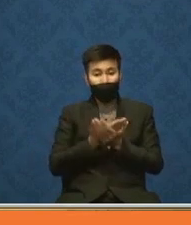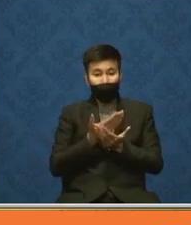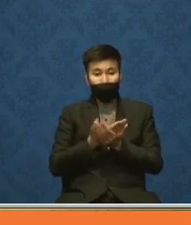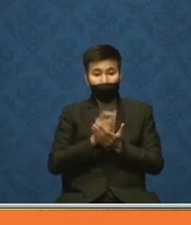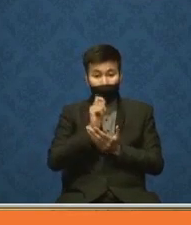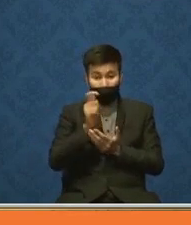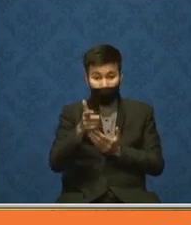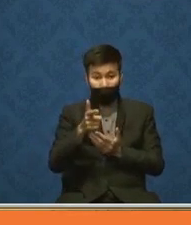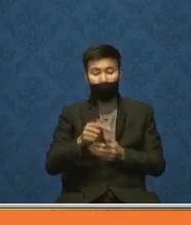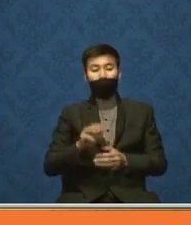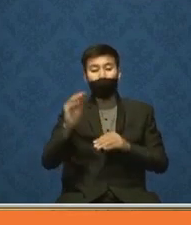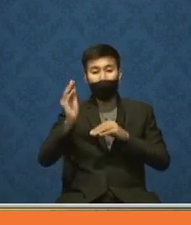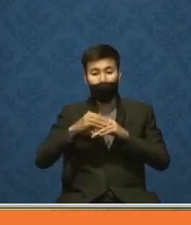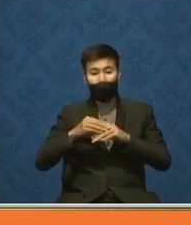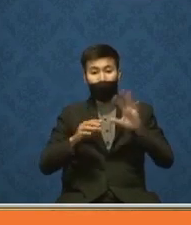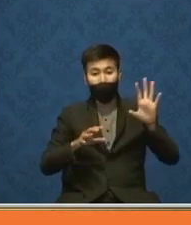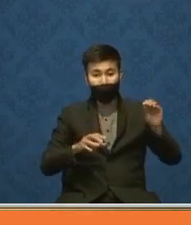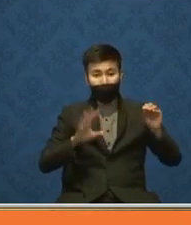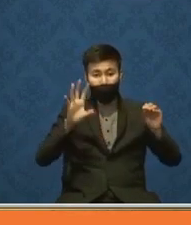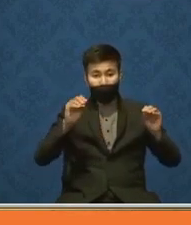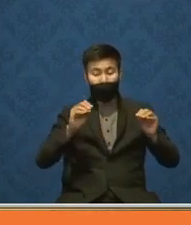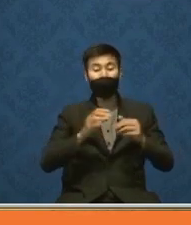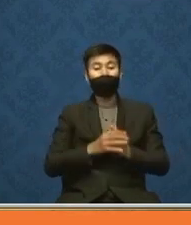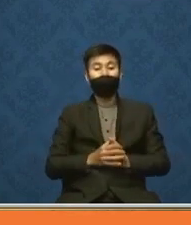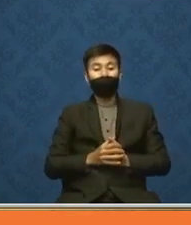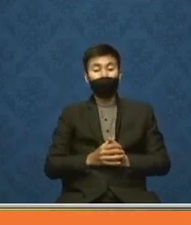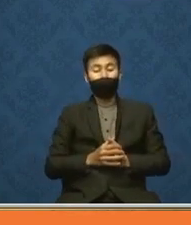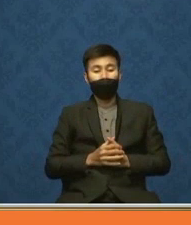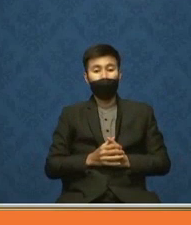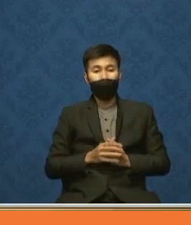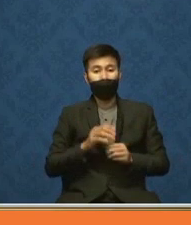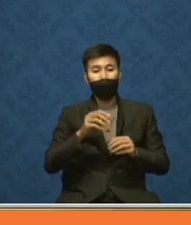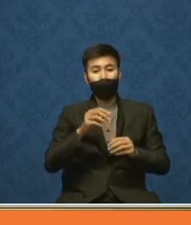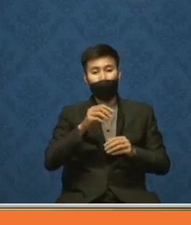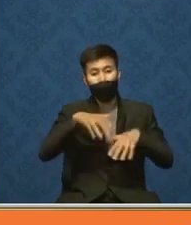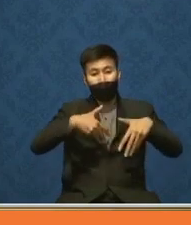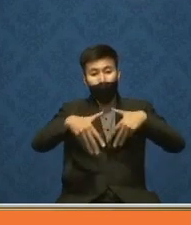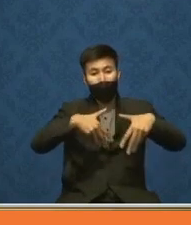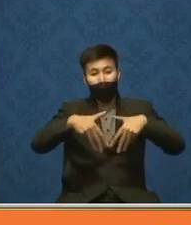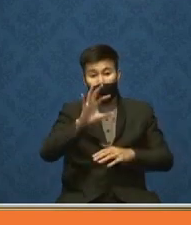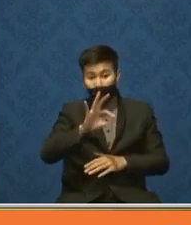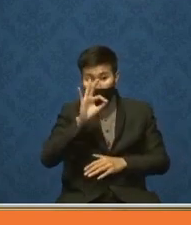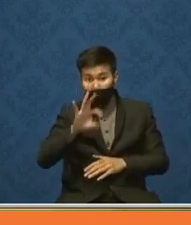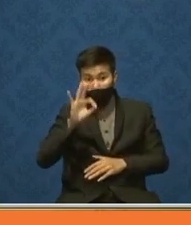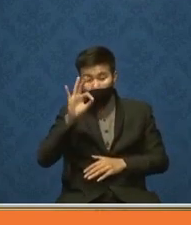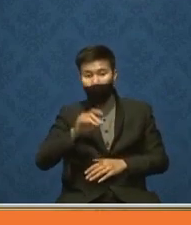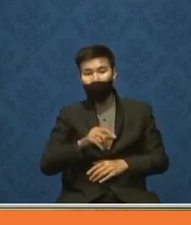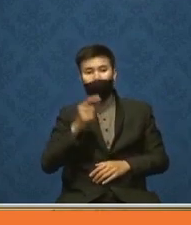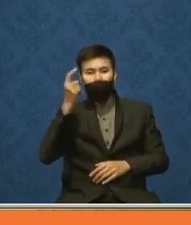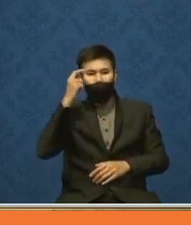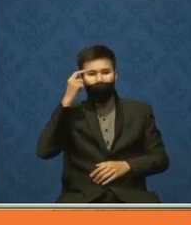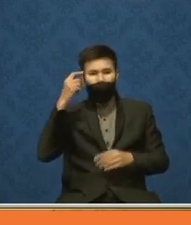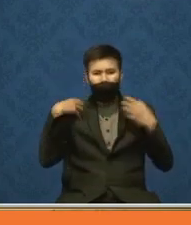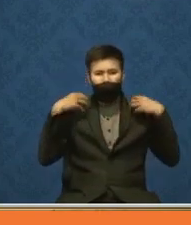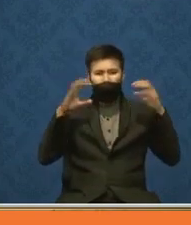างต้องเพิ่มขึ้นเป็น 50-50 ครับงบประมาณที่คิดโดยท้องถิ่นที่ประชาชนเลือกดีกว่างบประมาณที่คิดโดยราชการส่วนกลาง